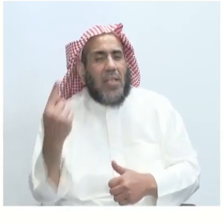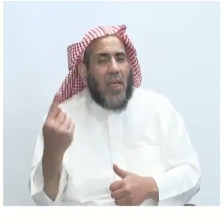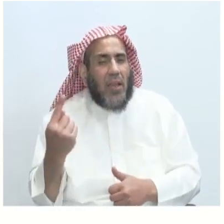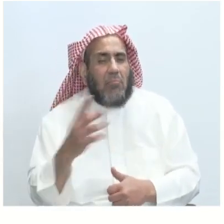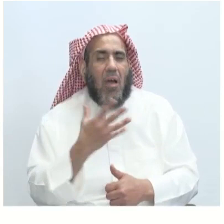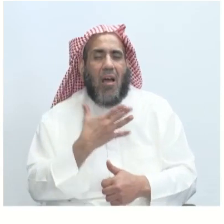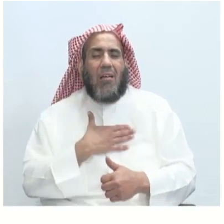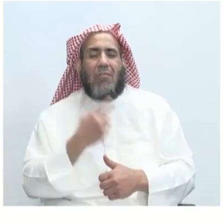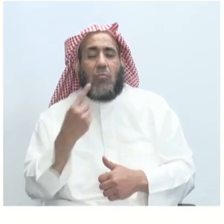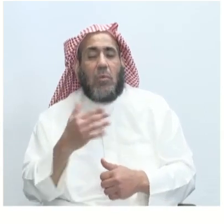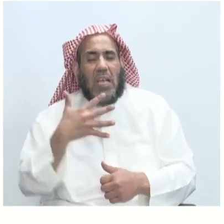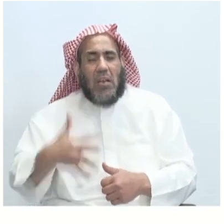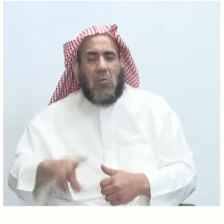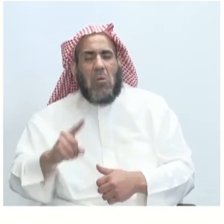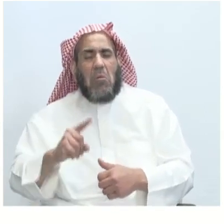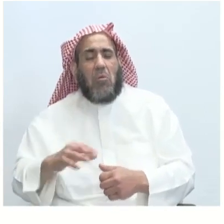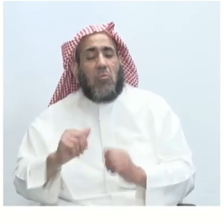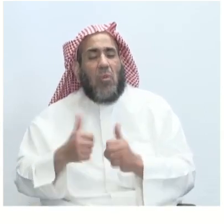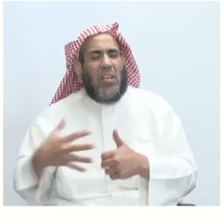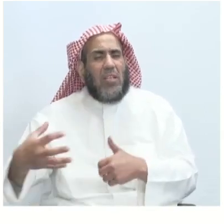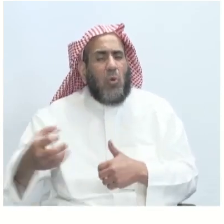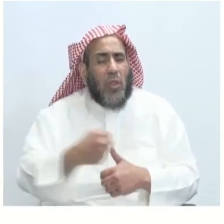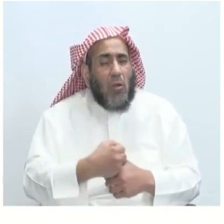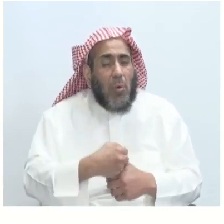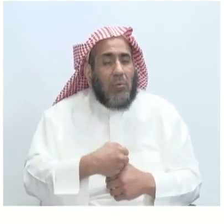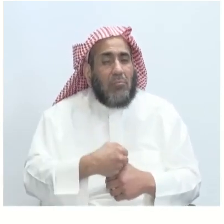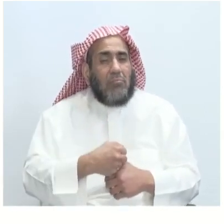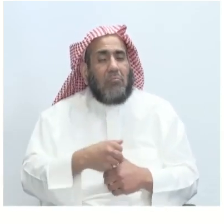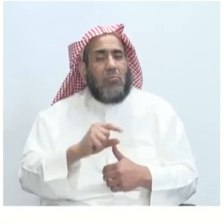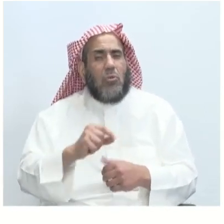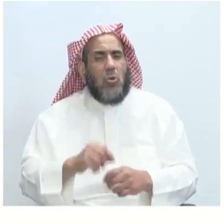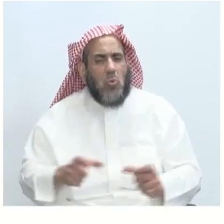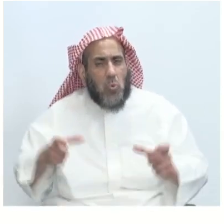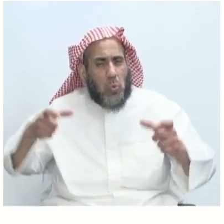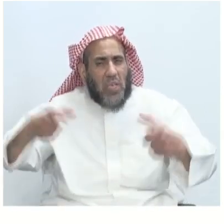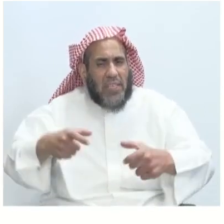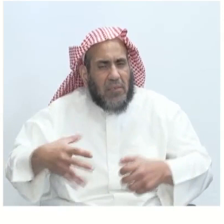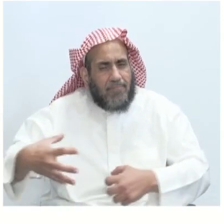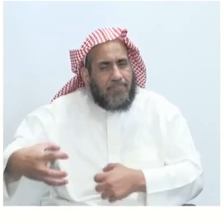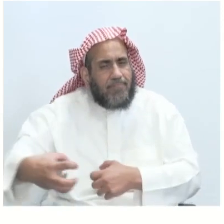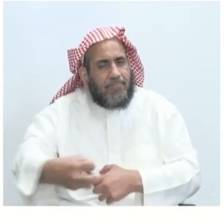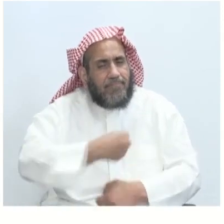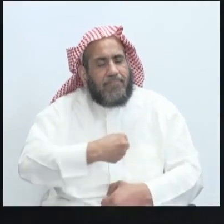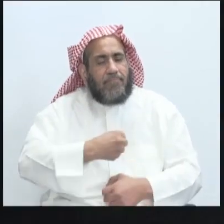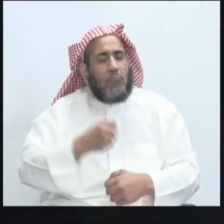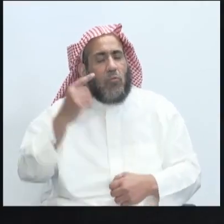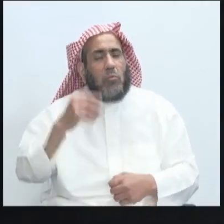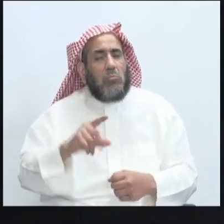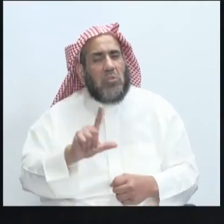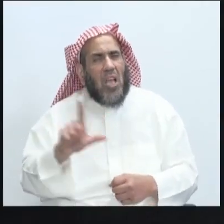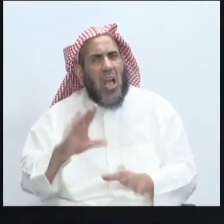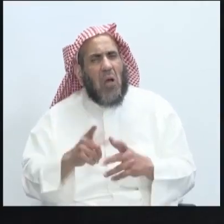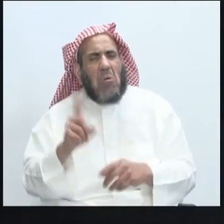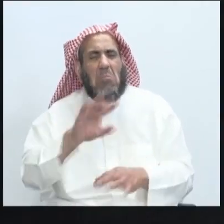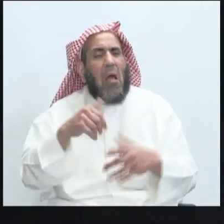حينما كان صغيرا كان دافع تملك هذه اللعبه يسيطر على دافع معرفته بالصح